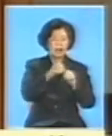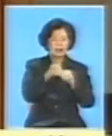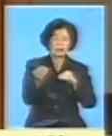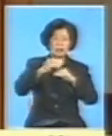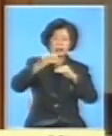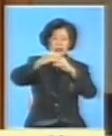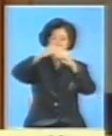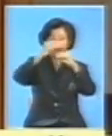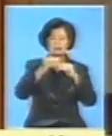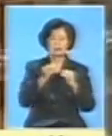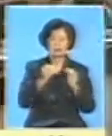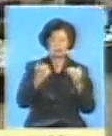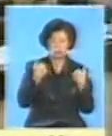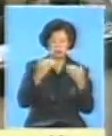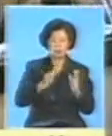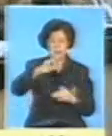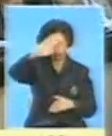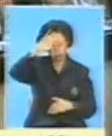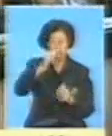าลนะ